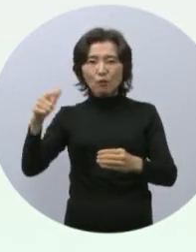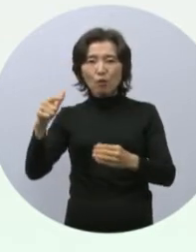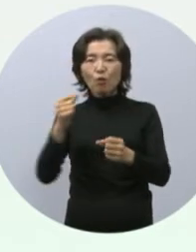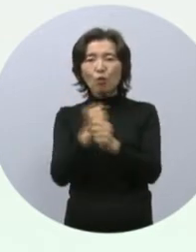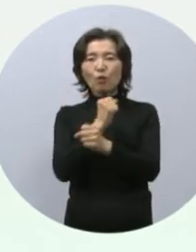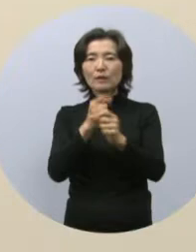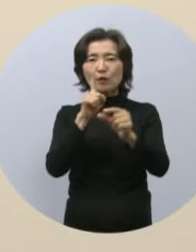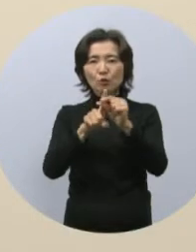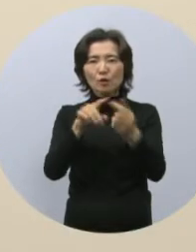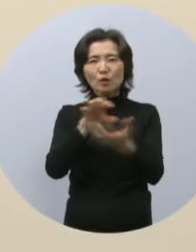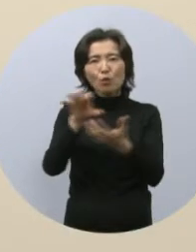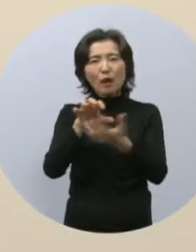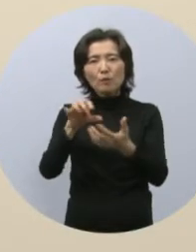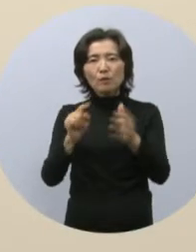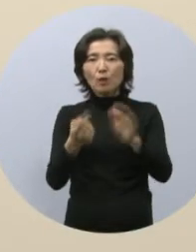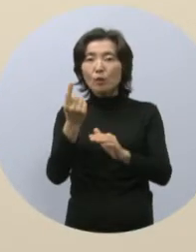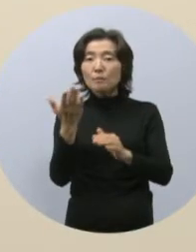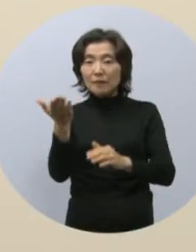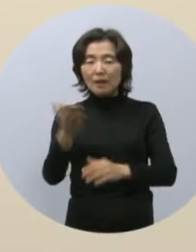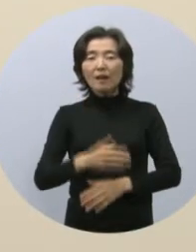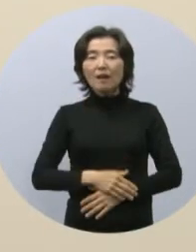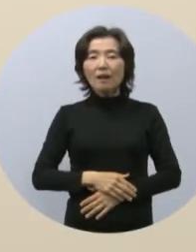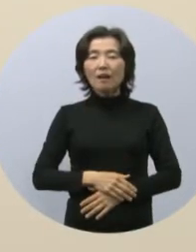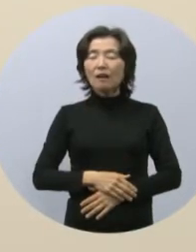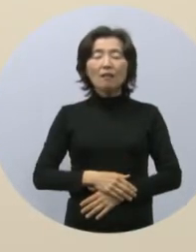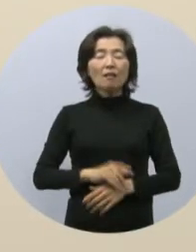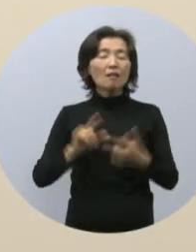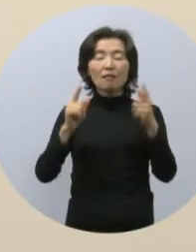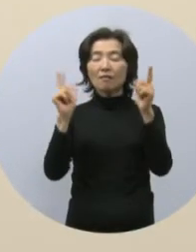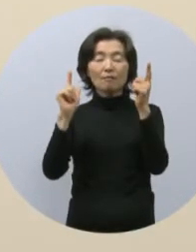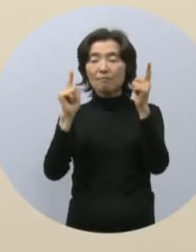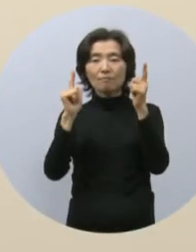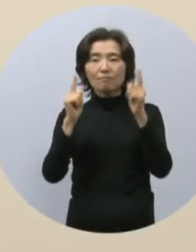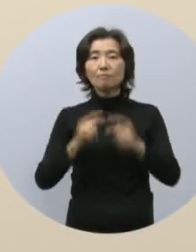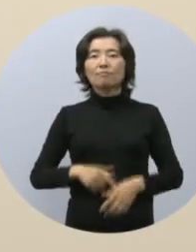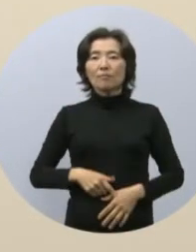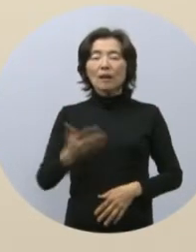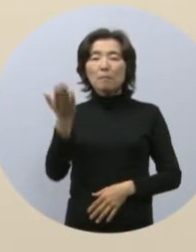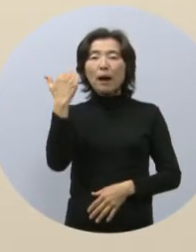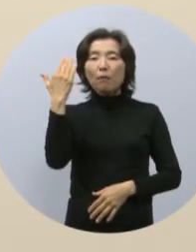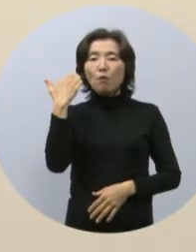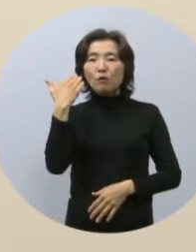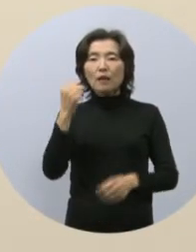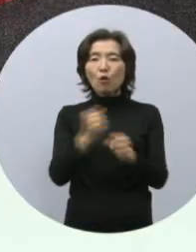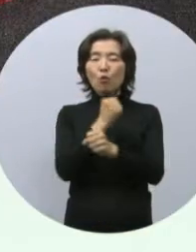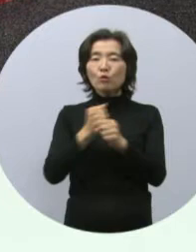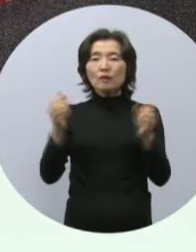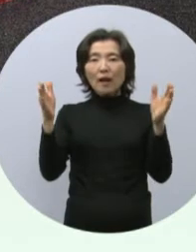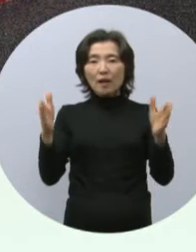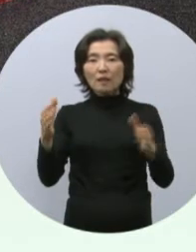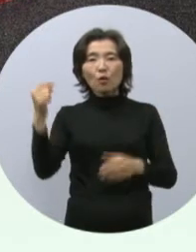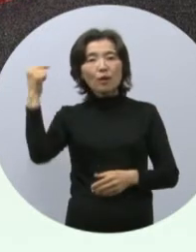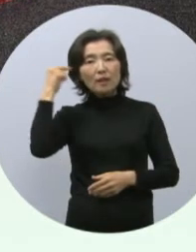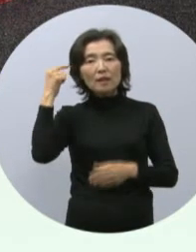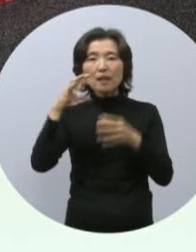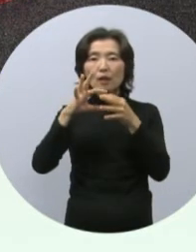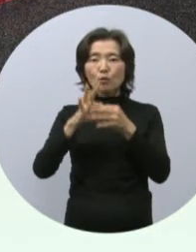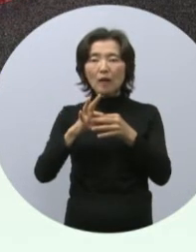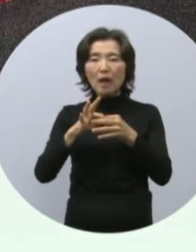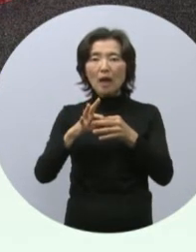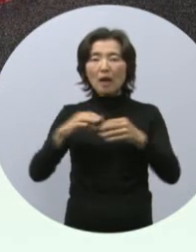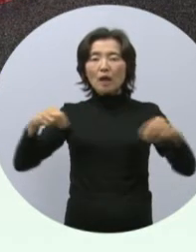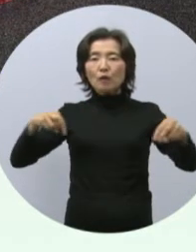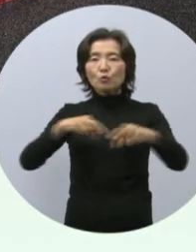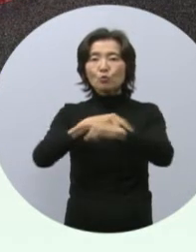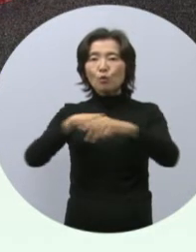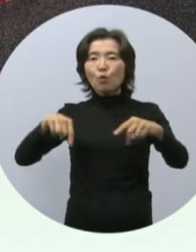ましたか？ 事前に工期の方を伺ってましたので、特に通行人に対する安全対